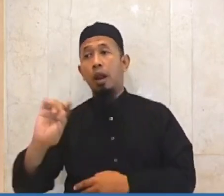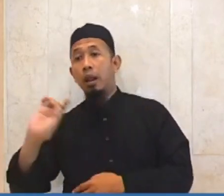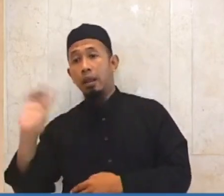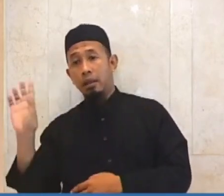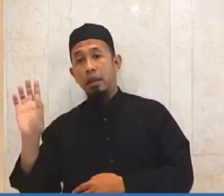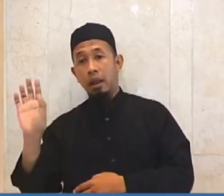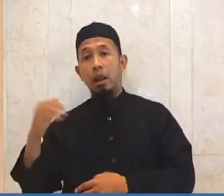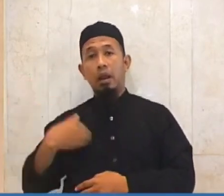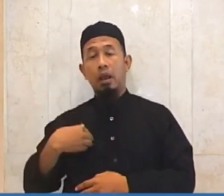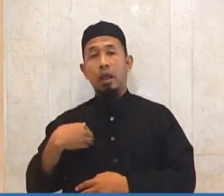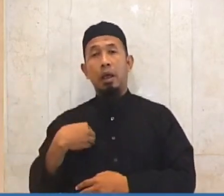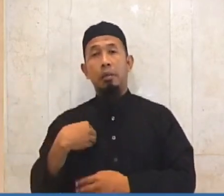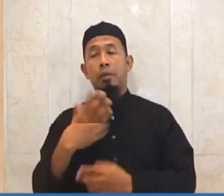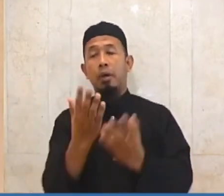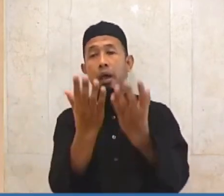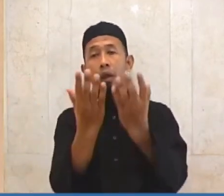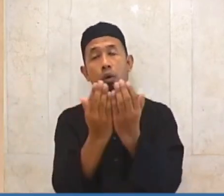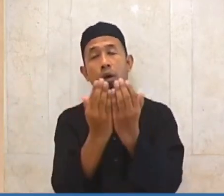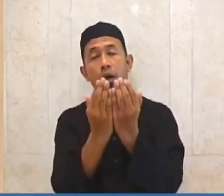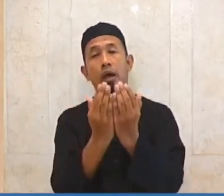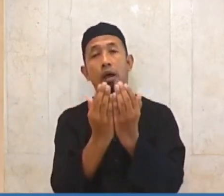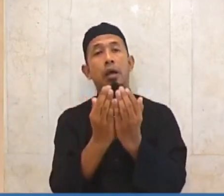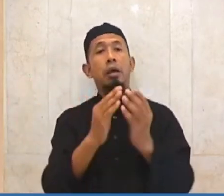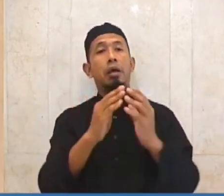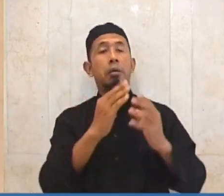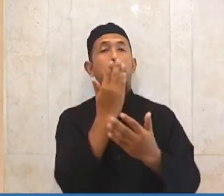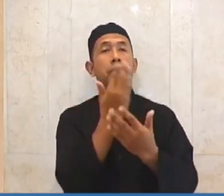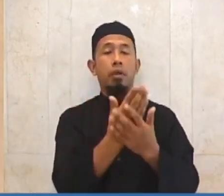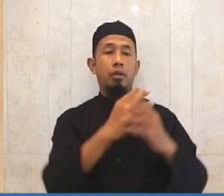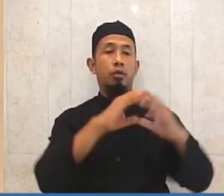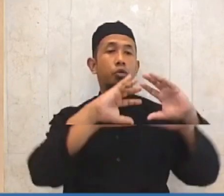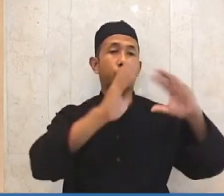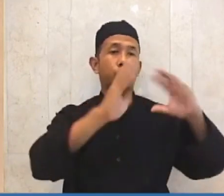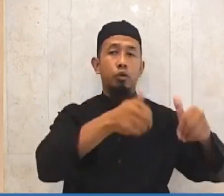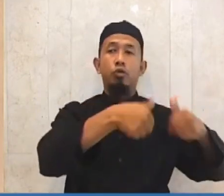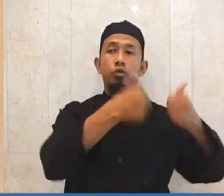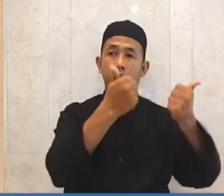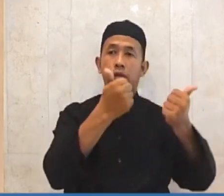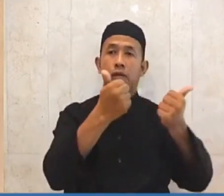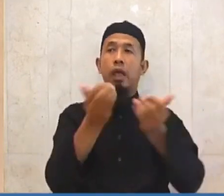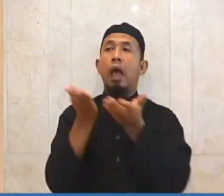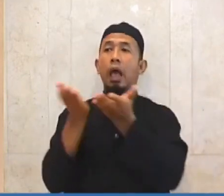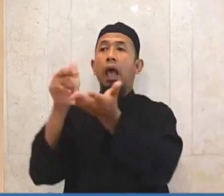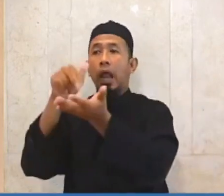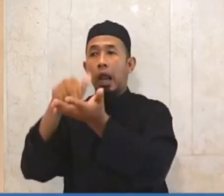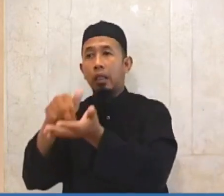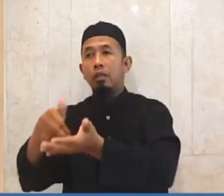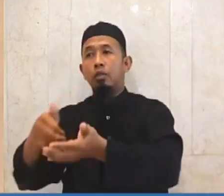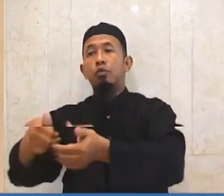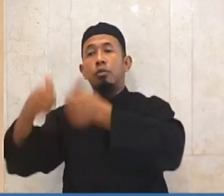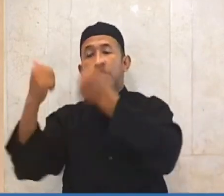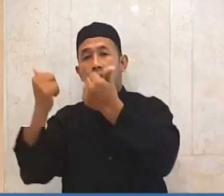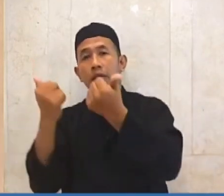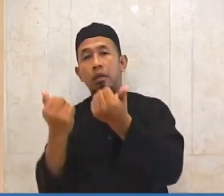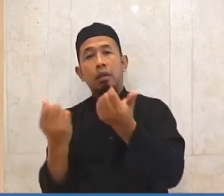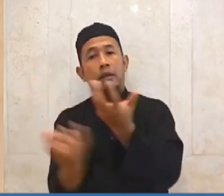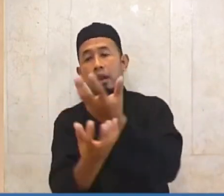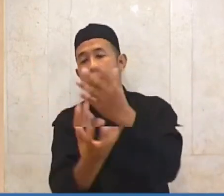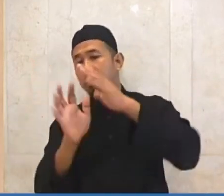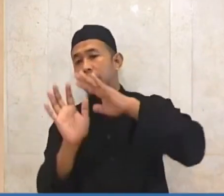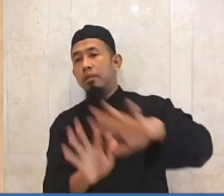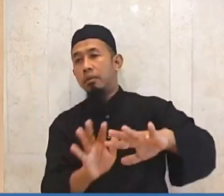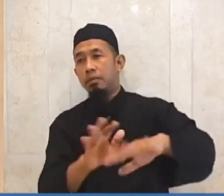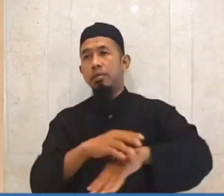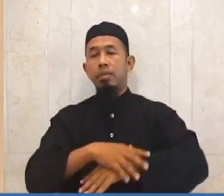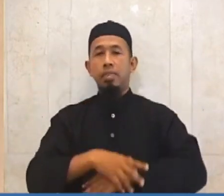yang berharap kebaikan di dunia kebaikan di akhirat dan dijauhkan dari sentuhan api